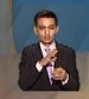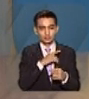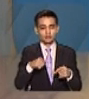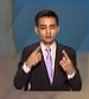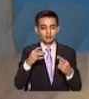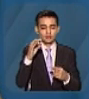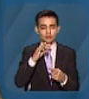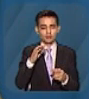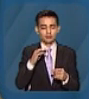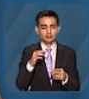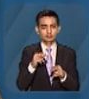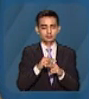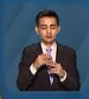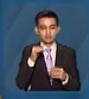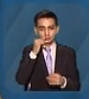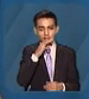экономики.